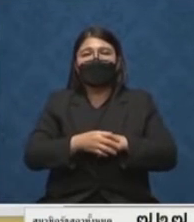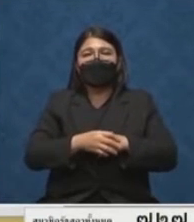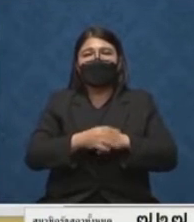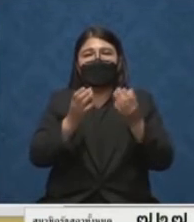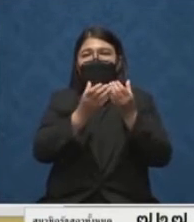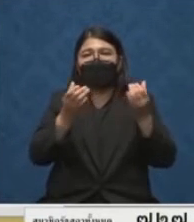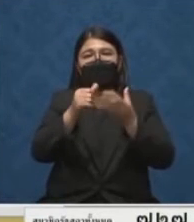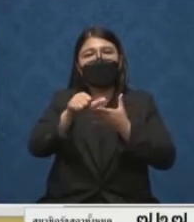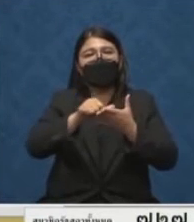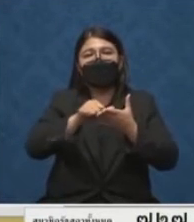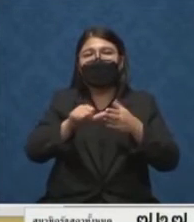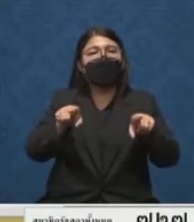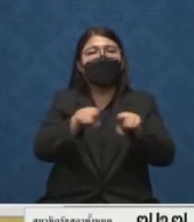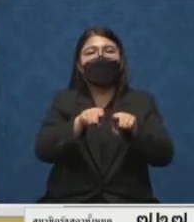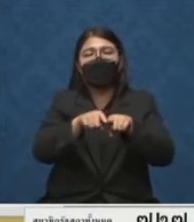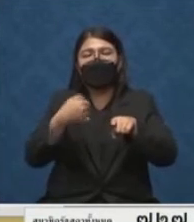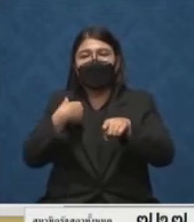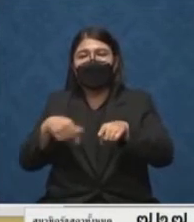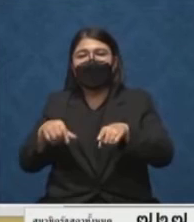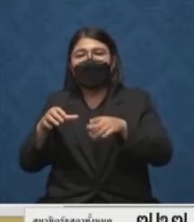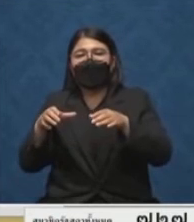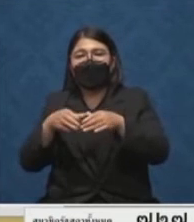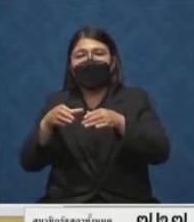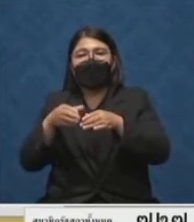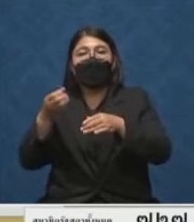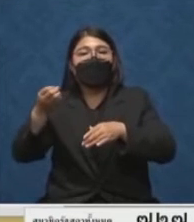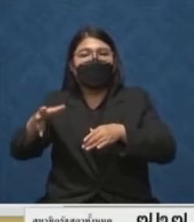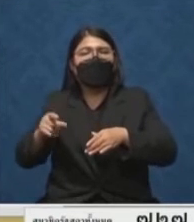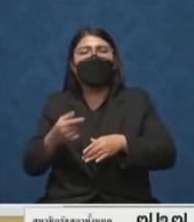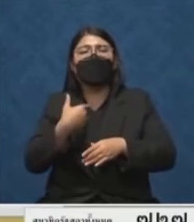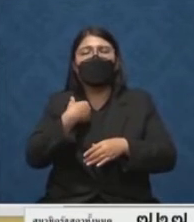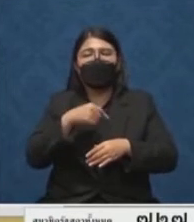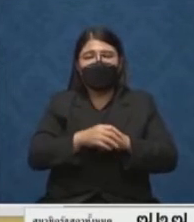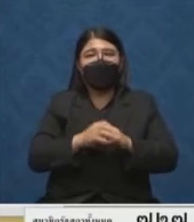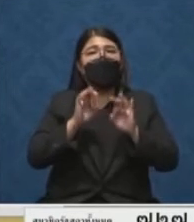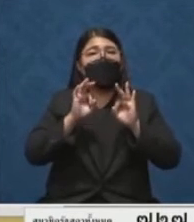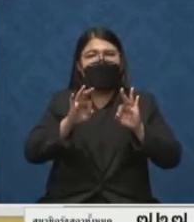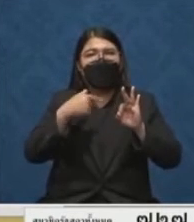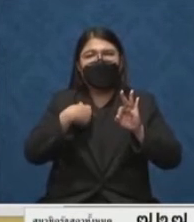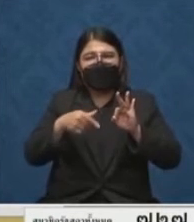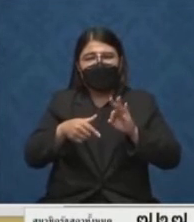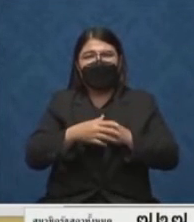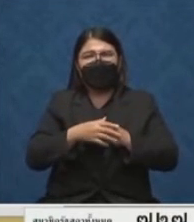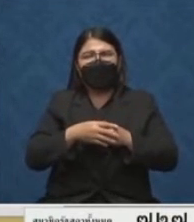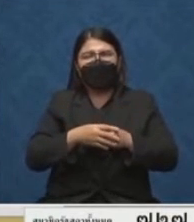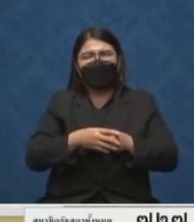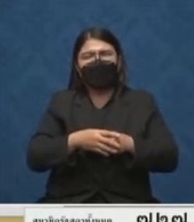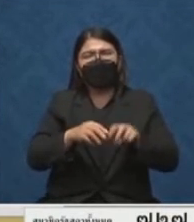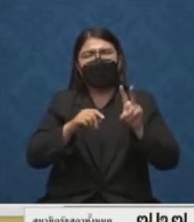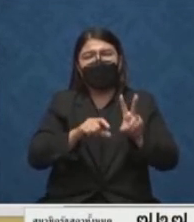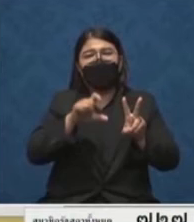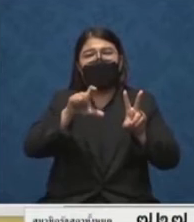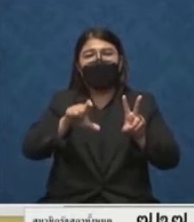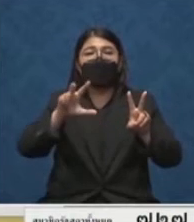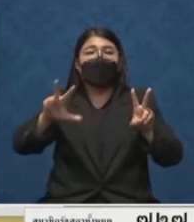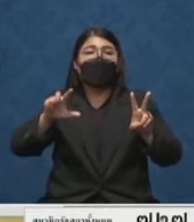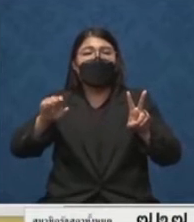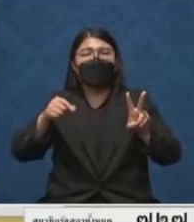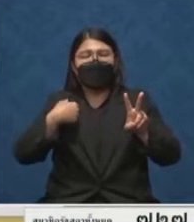เห